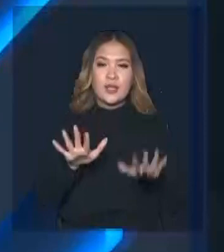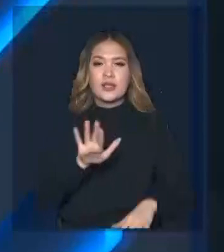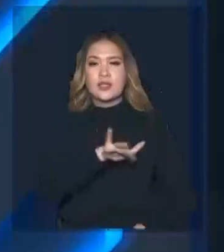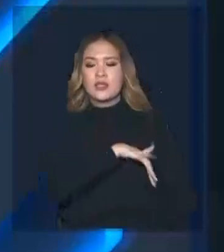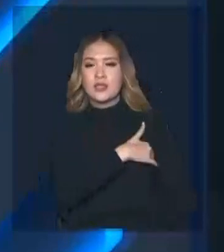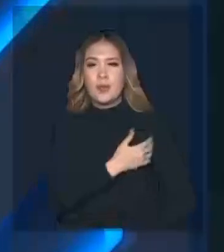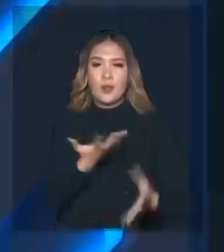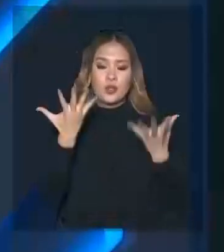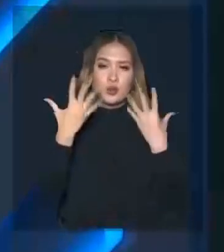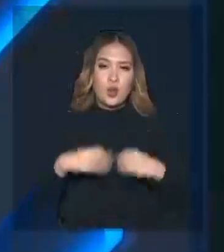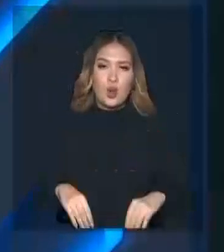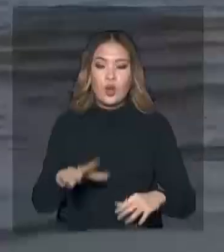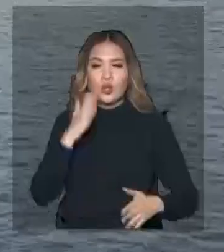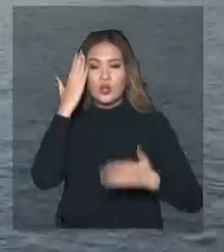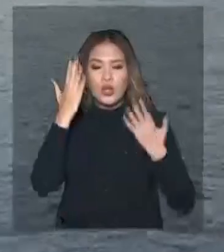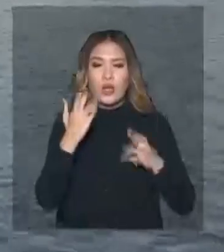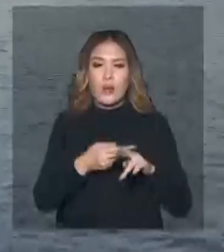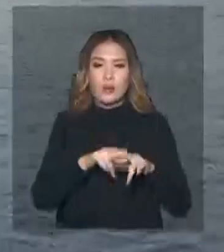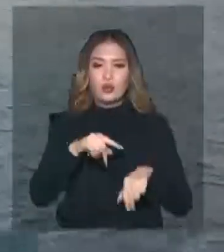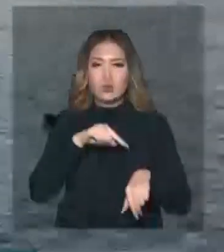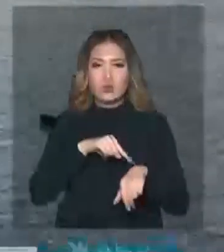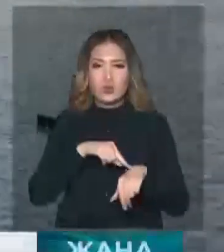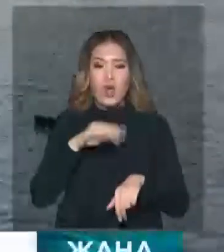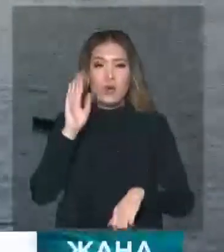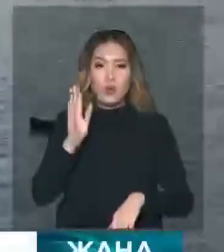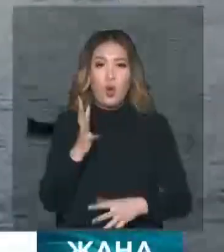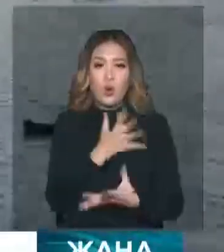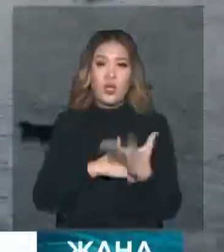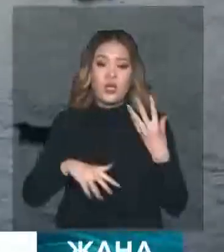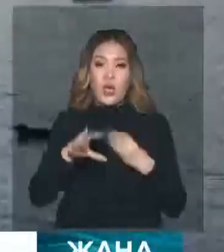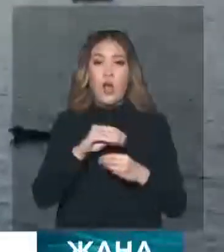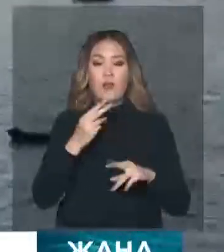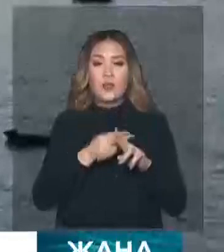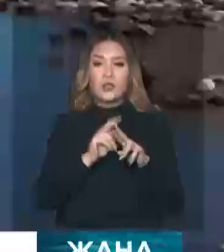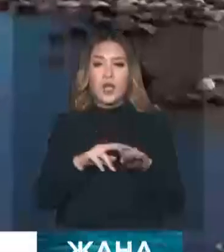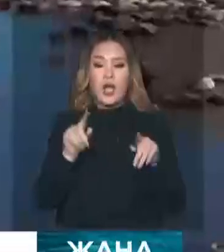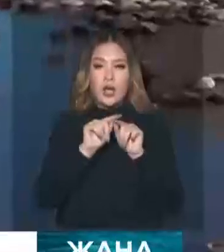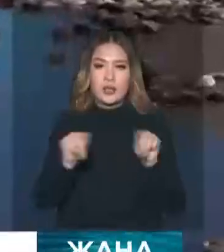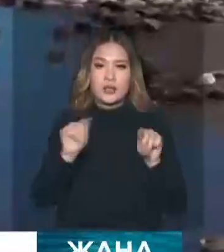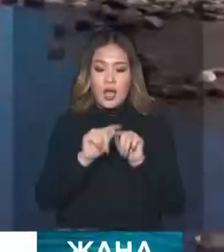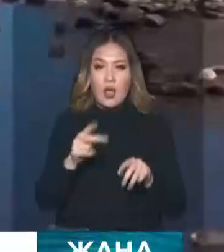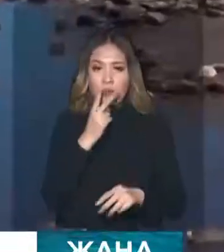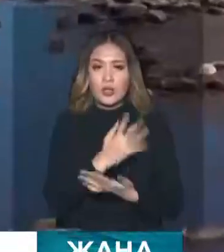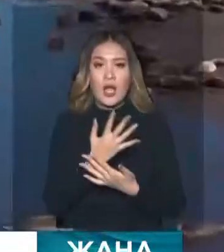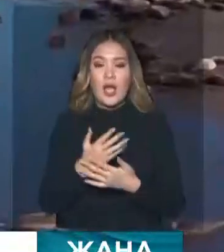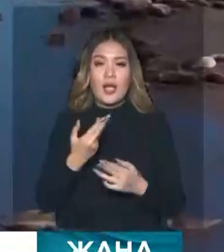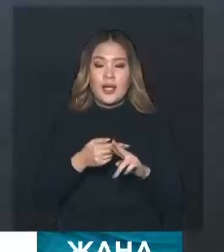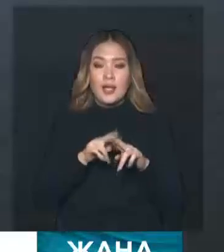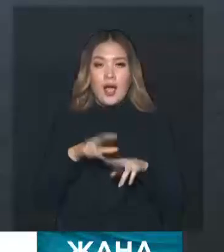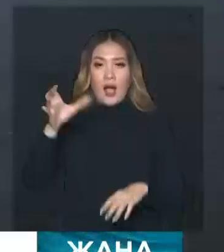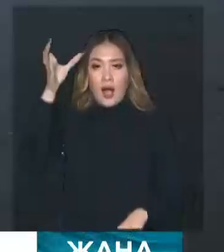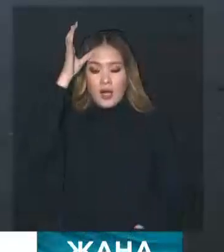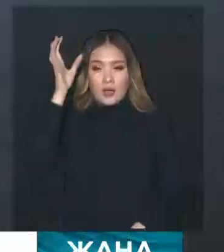дене температурасы, тіпті көңіл күйі де бақыланады. Бұл олардың популяциясын анықтау үшін қажет. Қазір ел